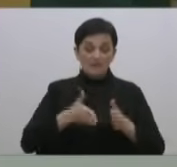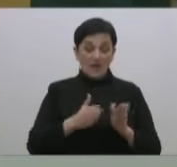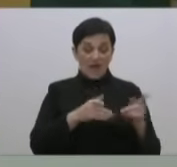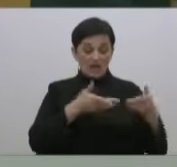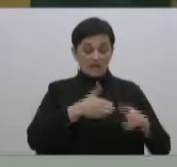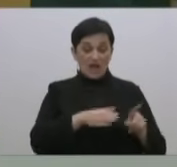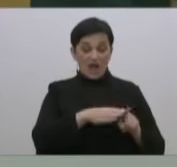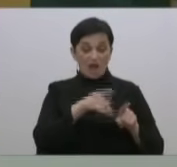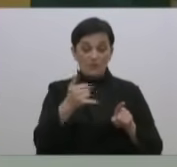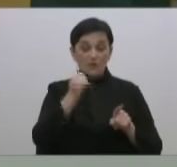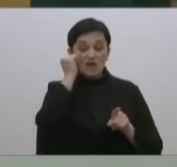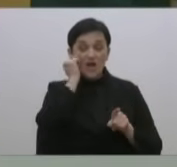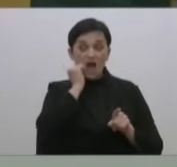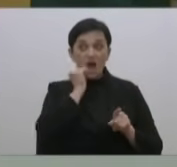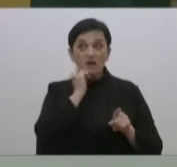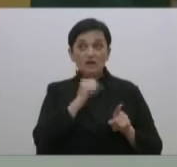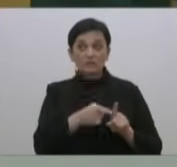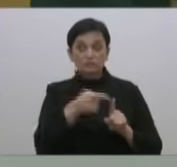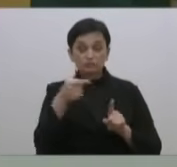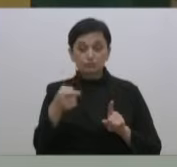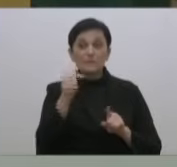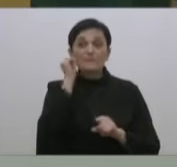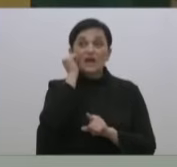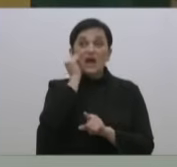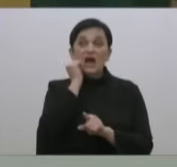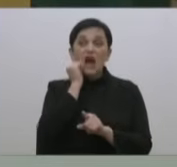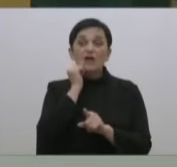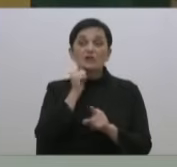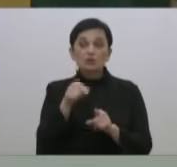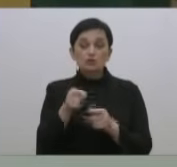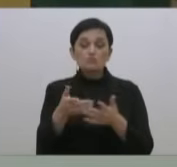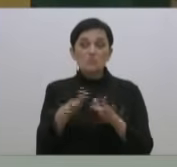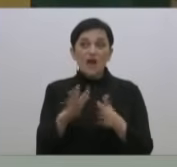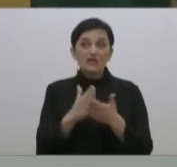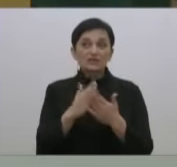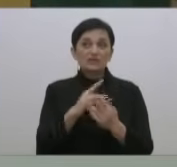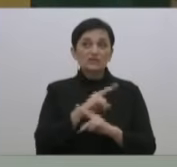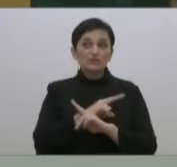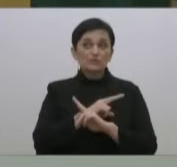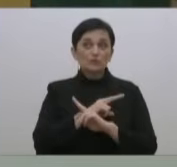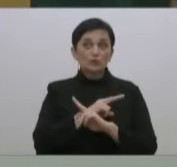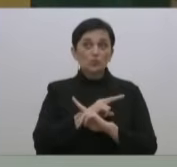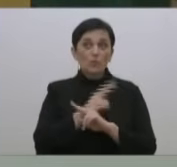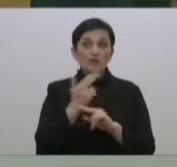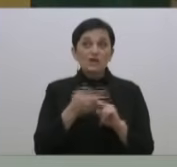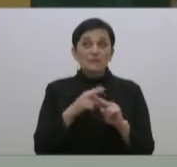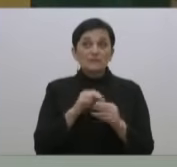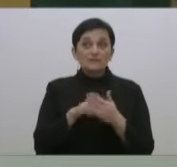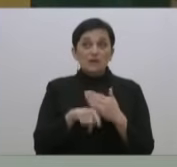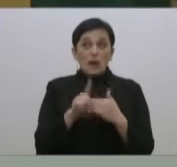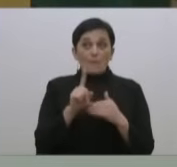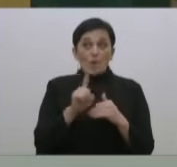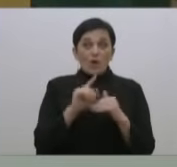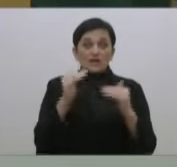ხანდაზმულობის ასაკში შევიდნენ და რა თქმა უნდა ხანდაზმულებში მეტია სიკტილობა და იმის გამო.